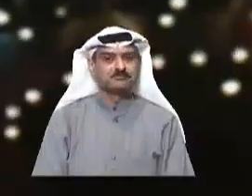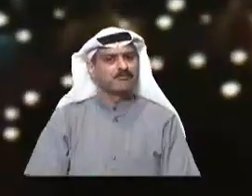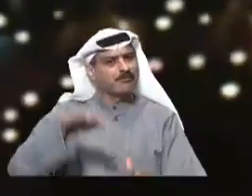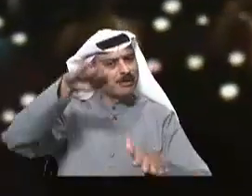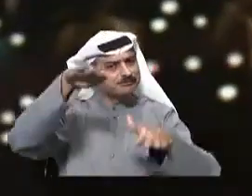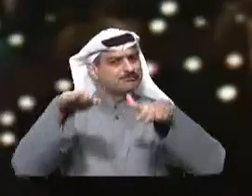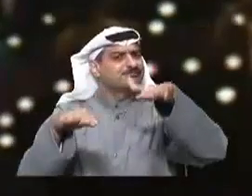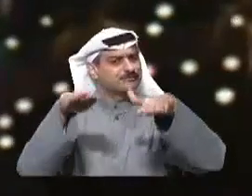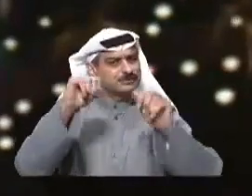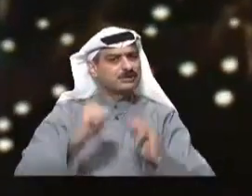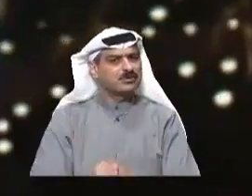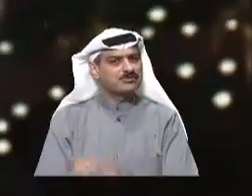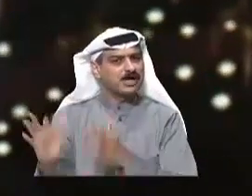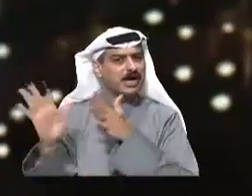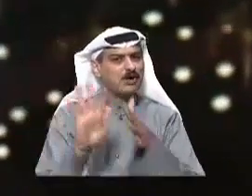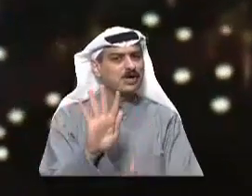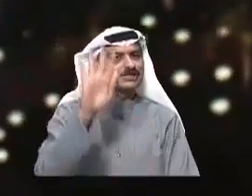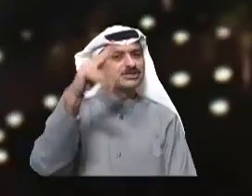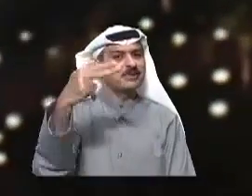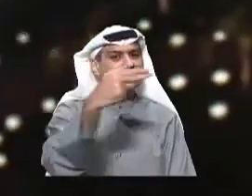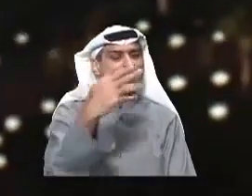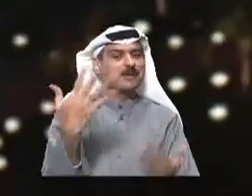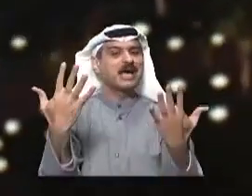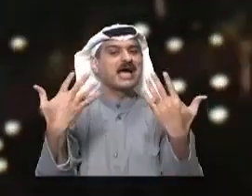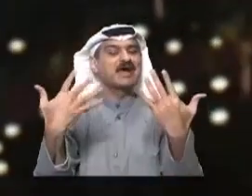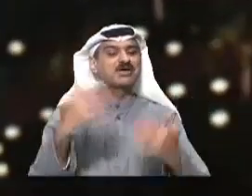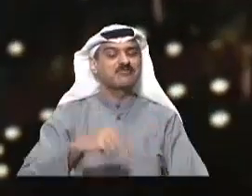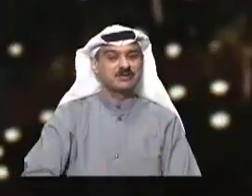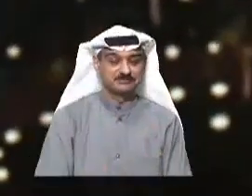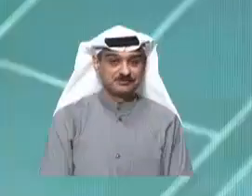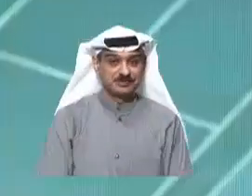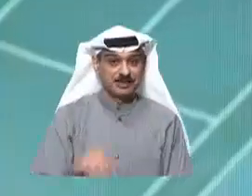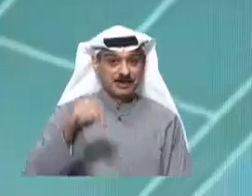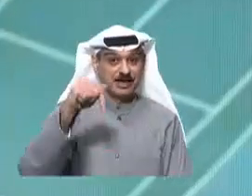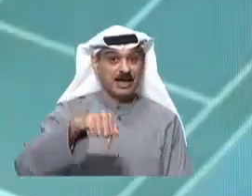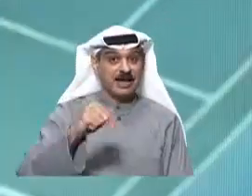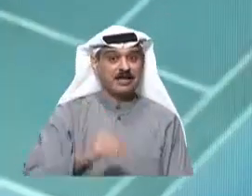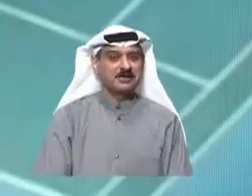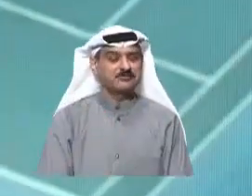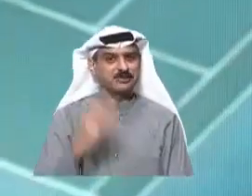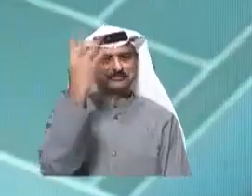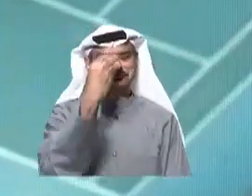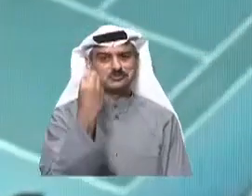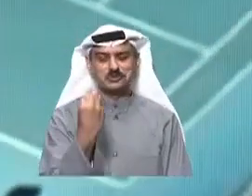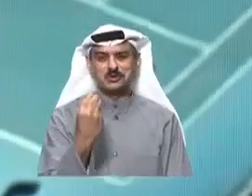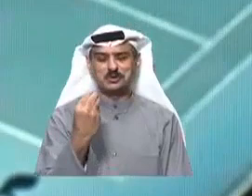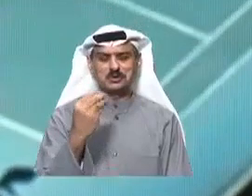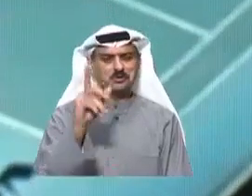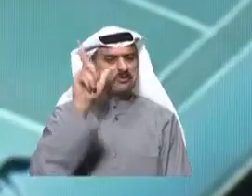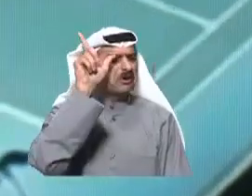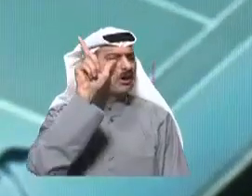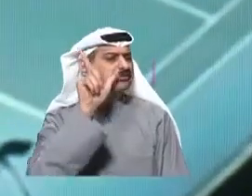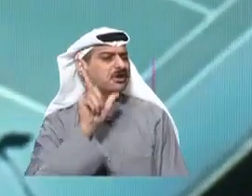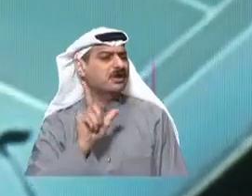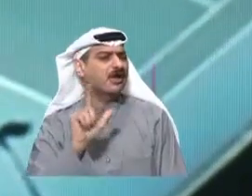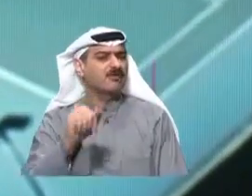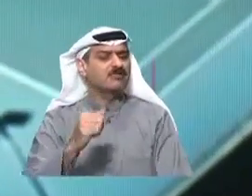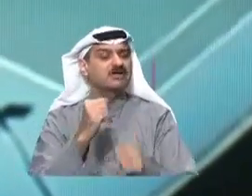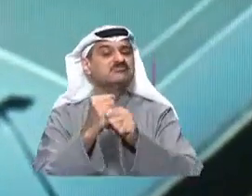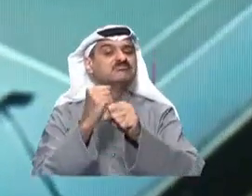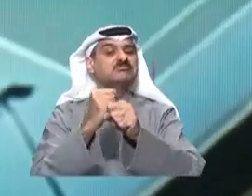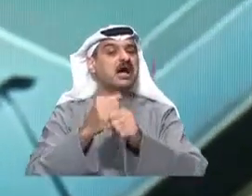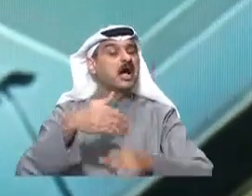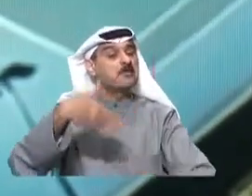مع هواء شمالي غربي خفيف إلى معتدل السرعة، لذلك أجواء راح تكون لطيفة جدا ومناسبة جدا لممارسة جميع